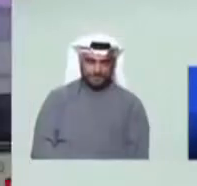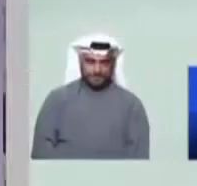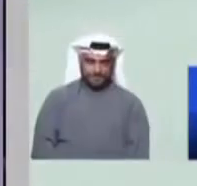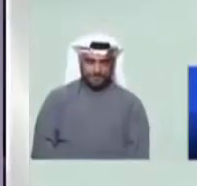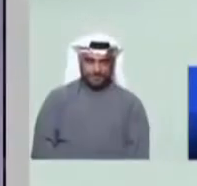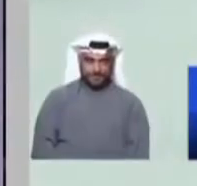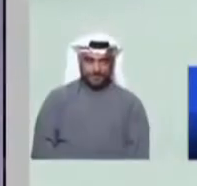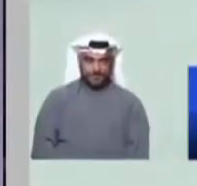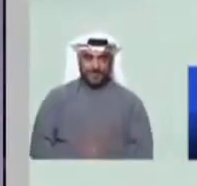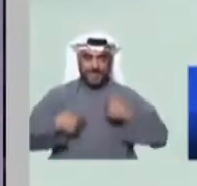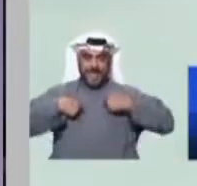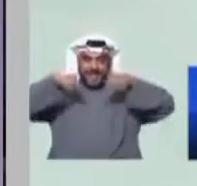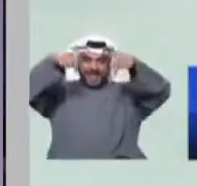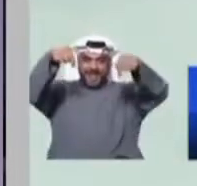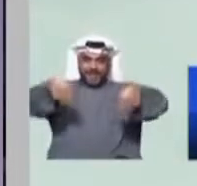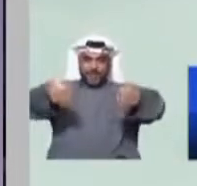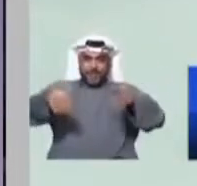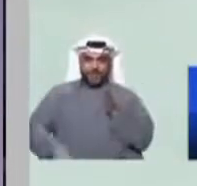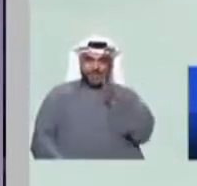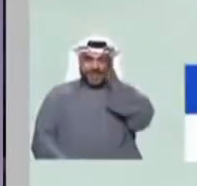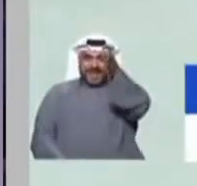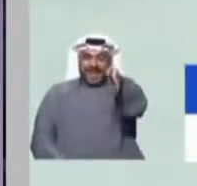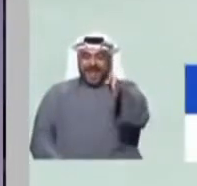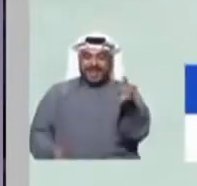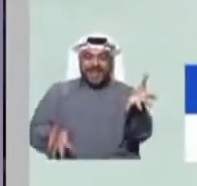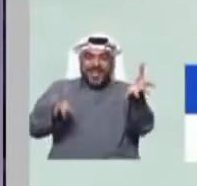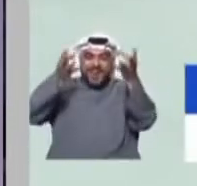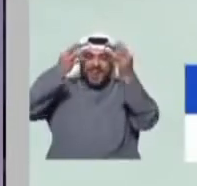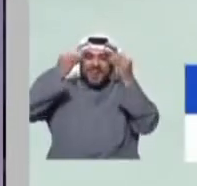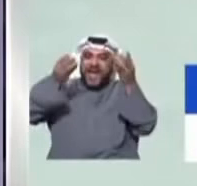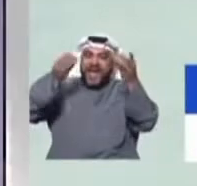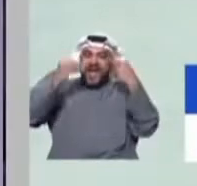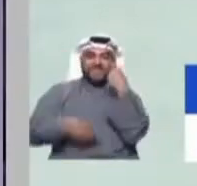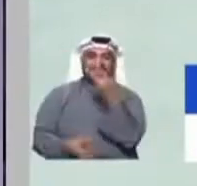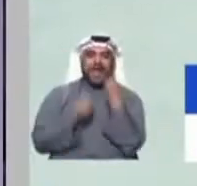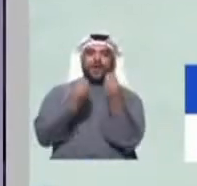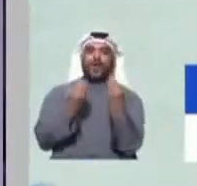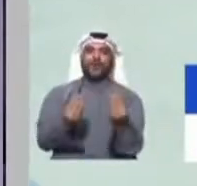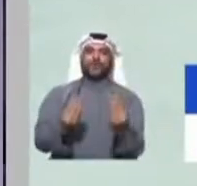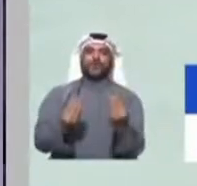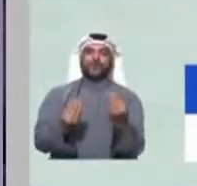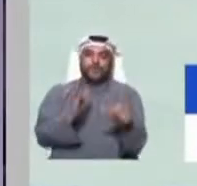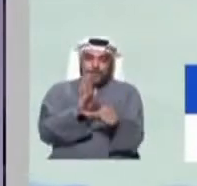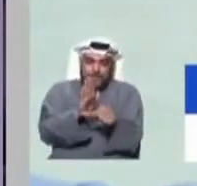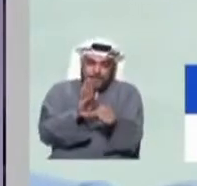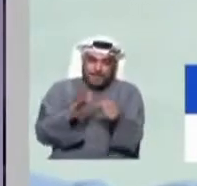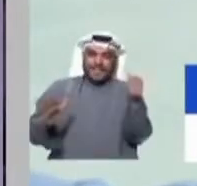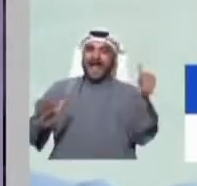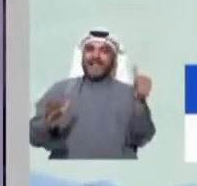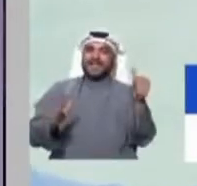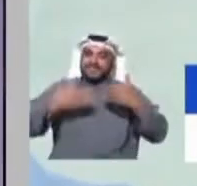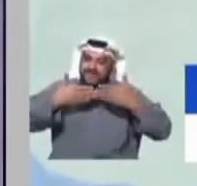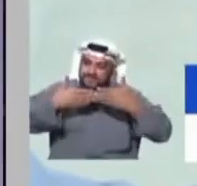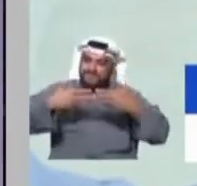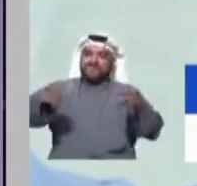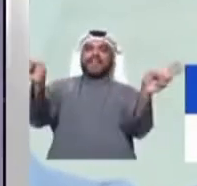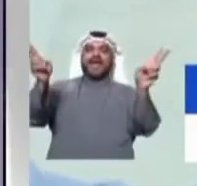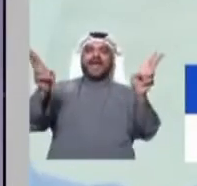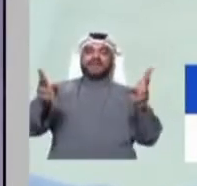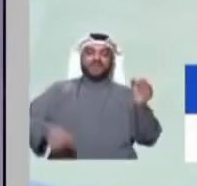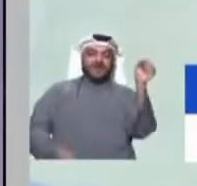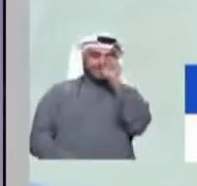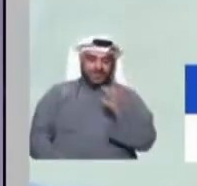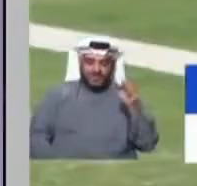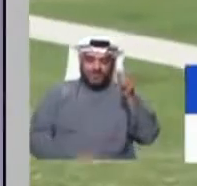احنا حضرنا اليوم الى هذا الصرح الثقافي الجميل بداية لإقامة هذه الأنشطة الثقافية